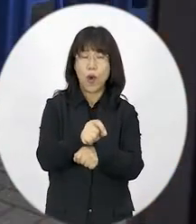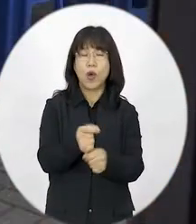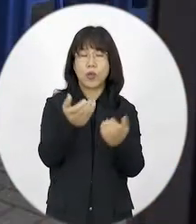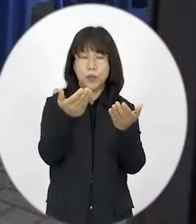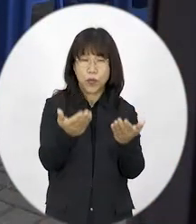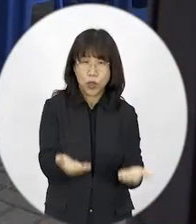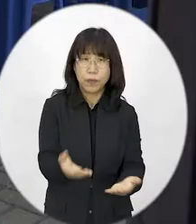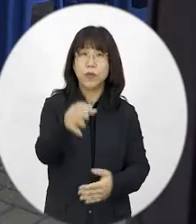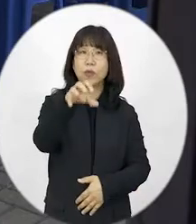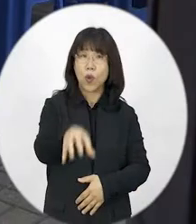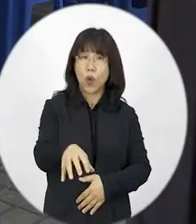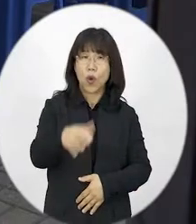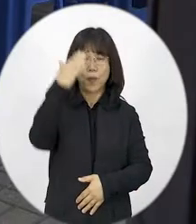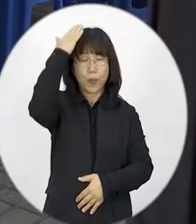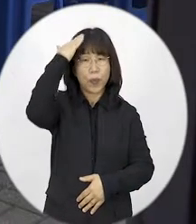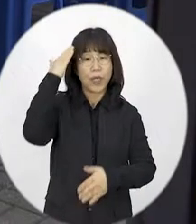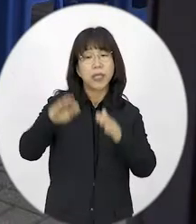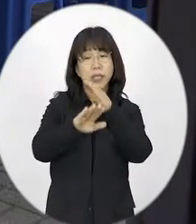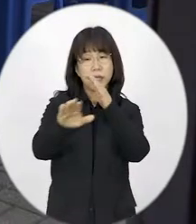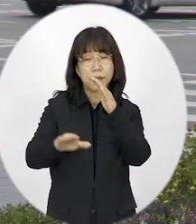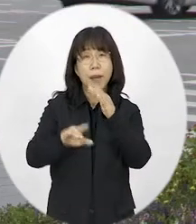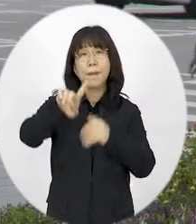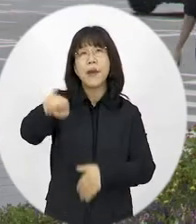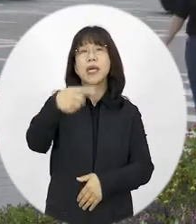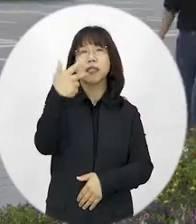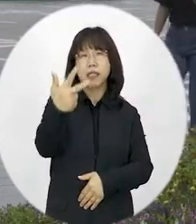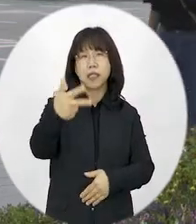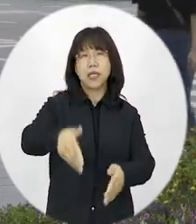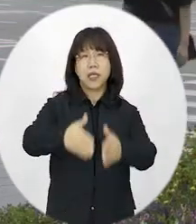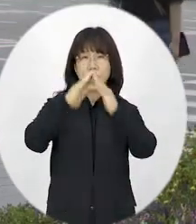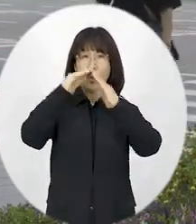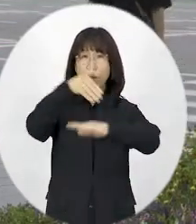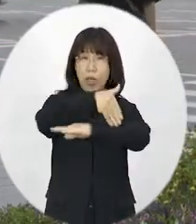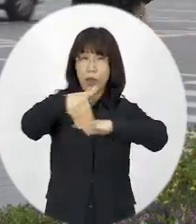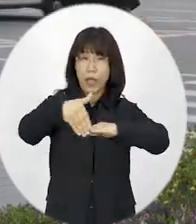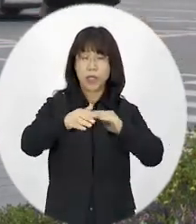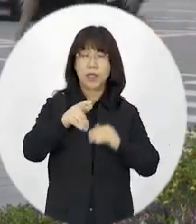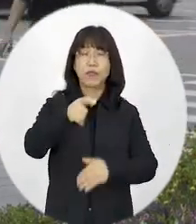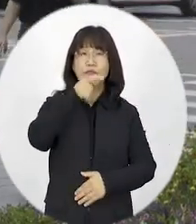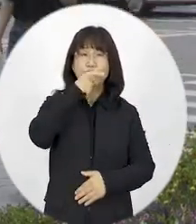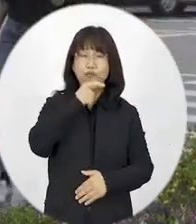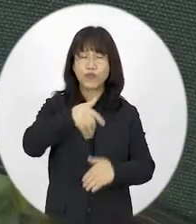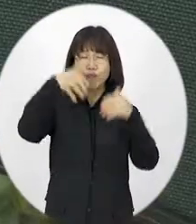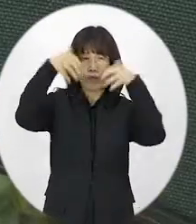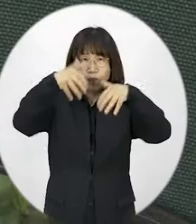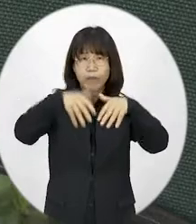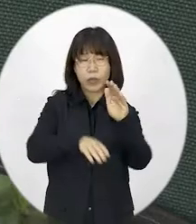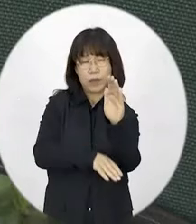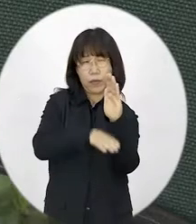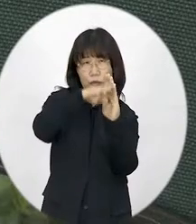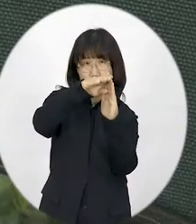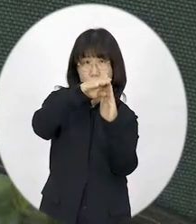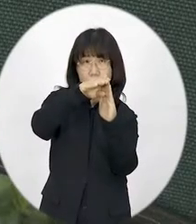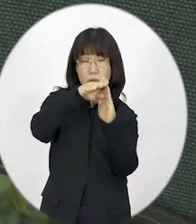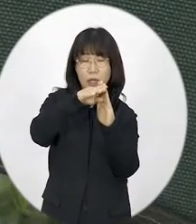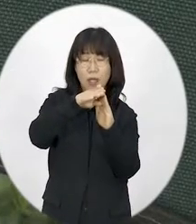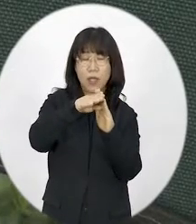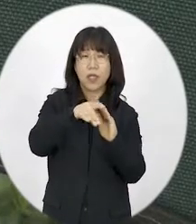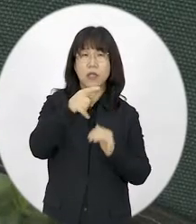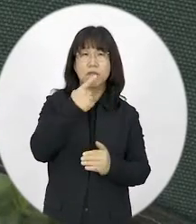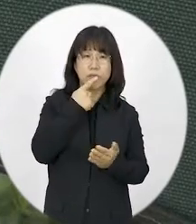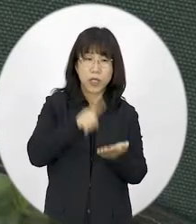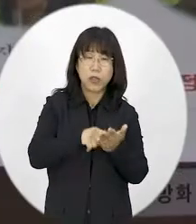무더위 그늘 막을 107개소를 운영할 예정입니다. 이외에도 구는 침수 취약 가구 돌봄 서비스 대상자를